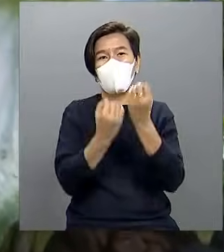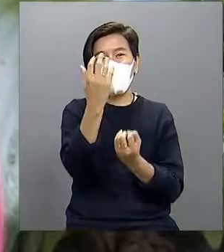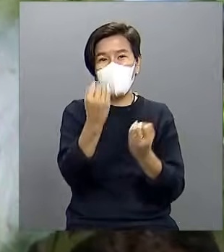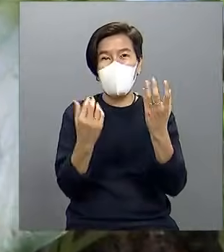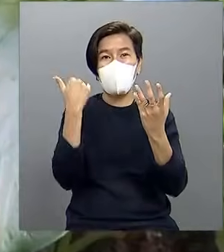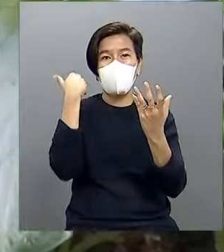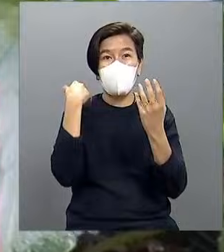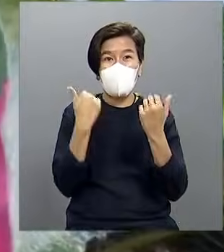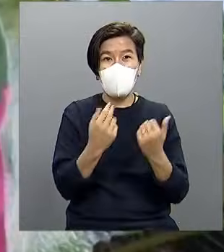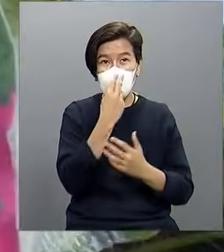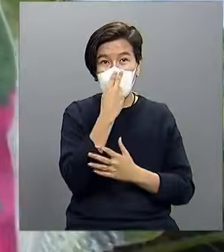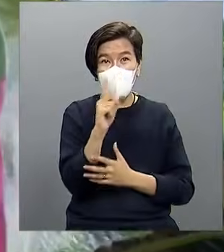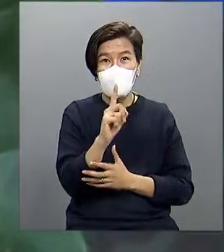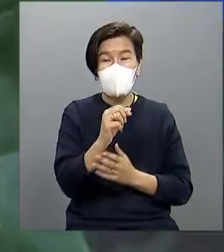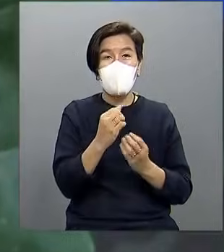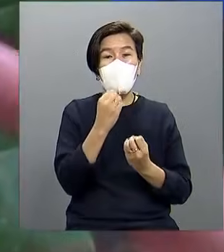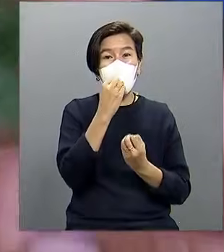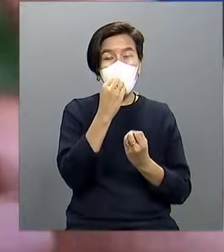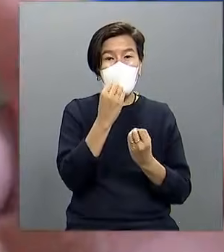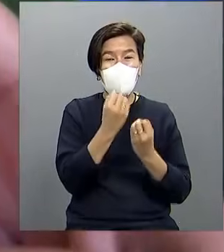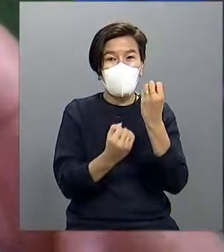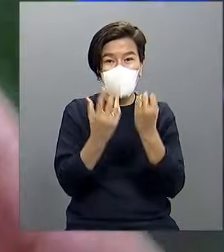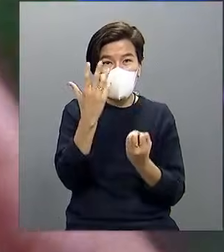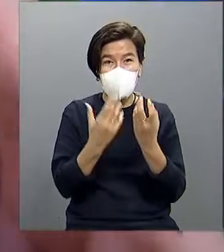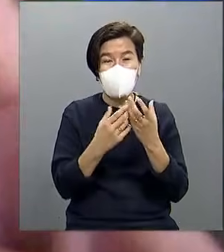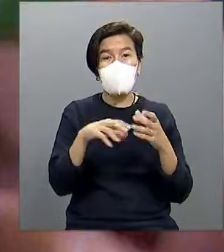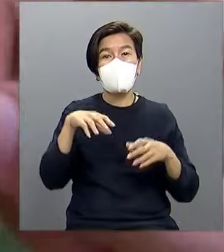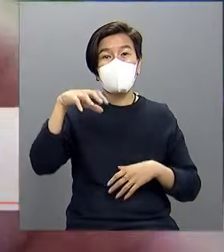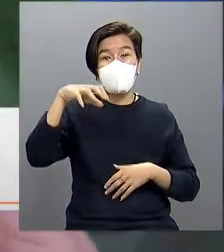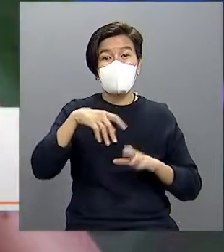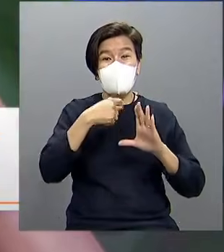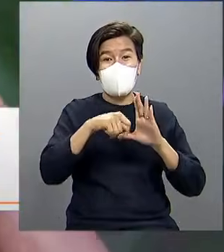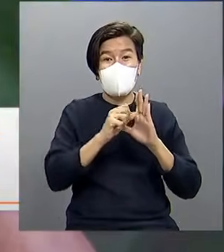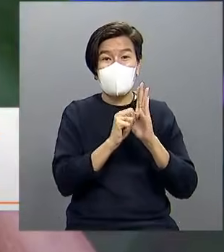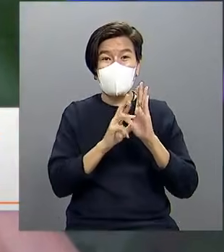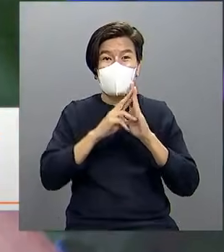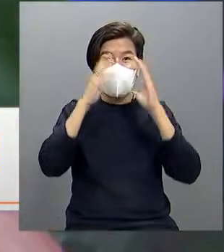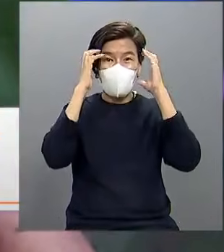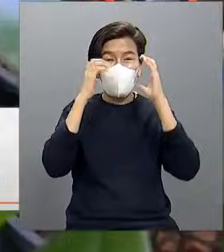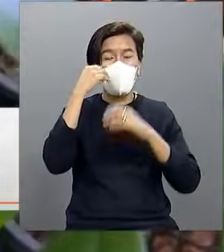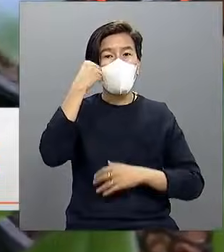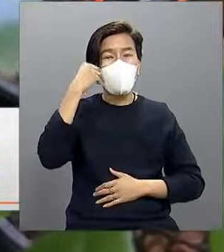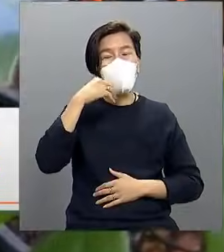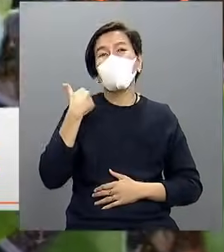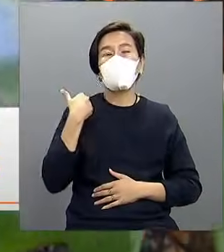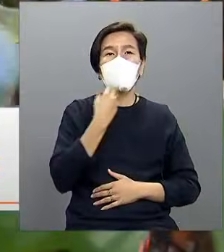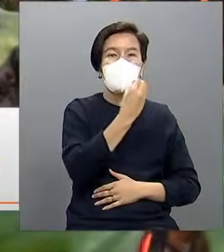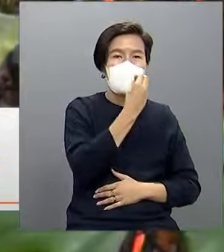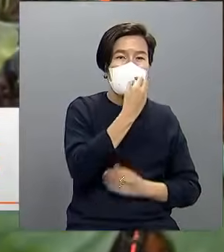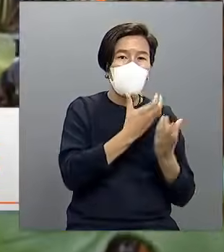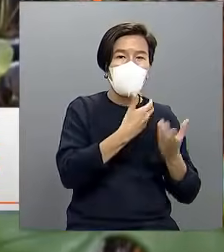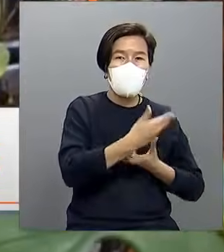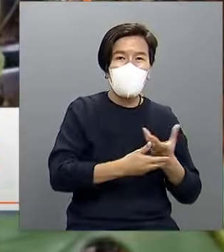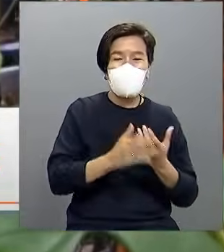ติแล้วนะครับที่ตลาดสะพานดำอำเภอเมืองจังหวัดสระบุรีครับในทุกๆวันจะมีตลาดนัดที่ขายอาหารคาวหวานพืชผักสดเสื้อผ้า